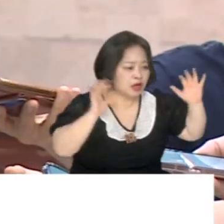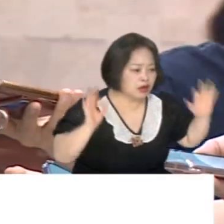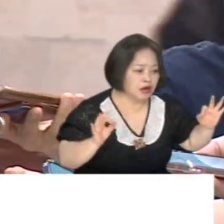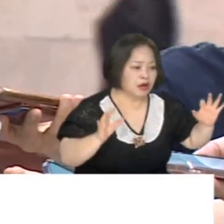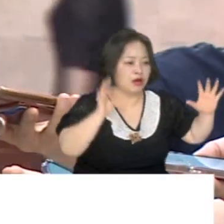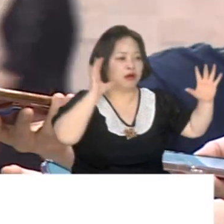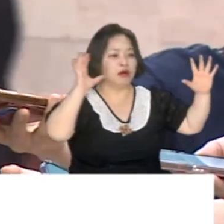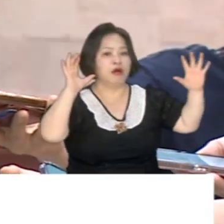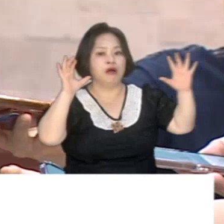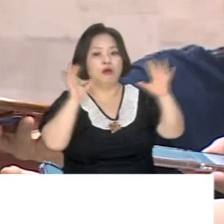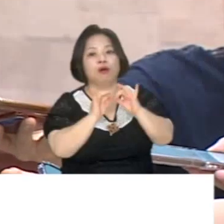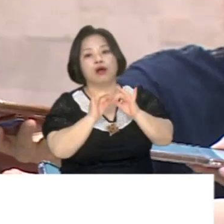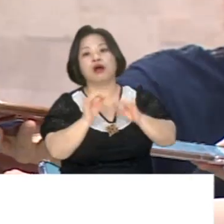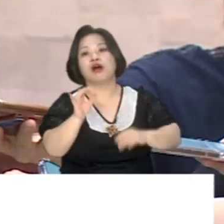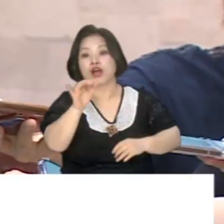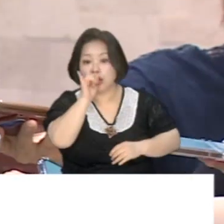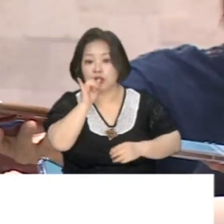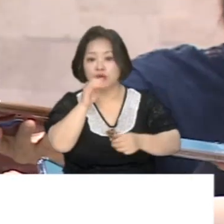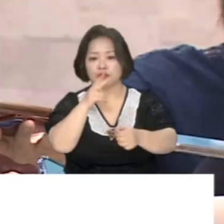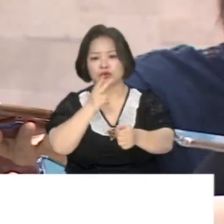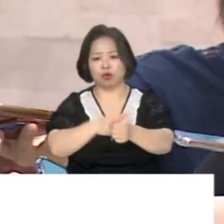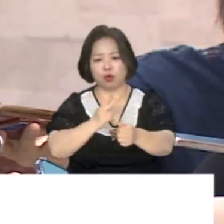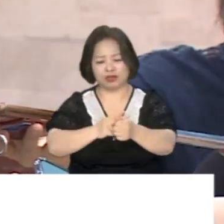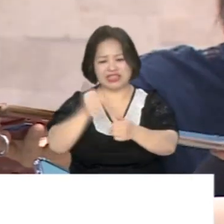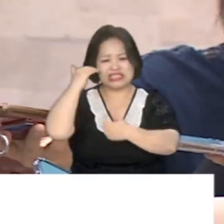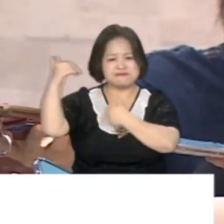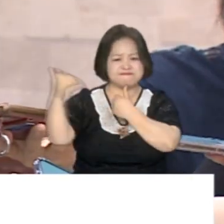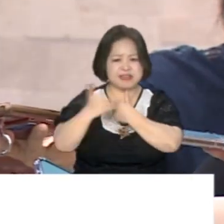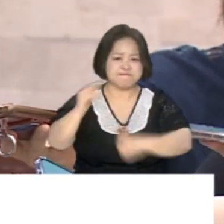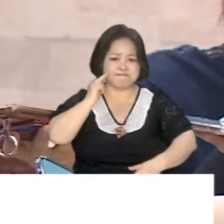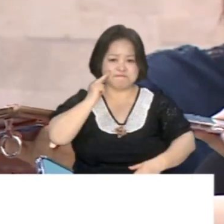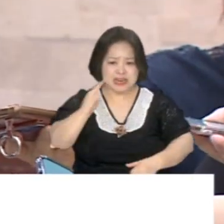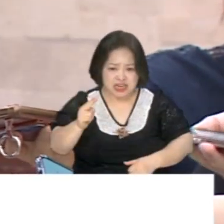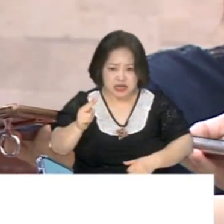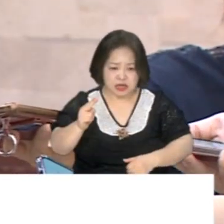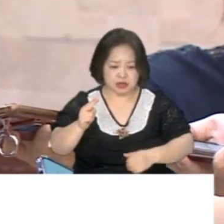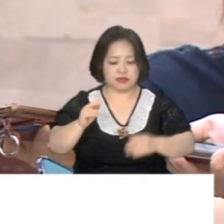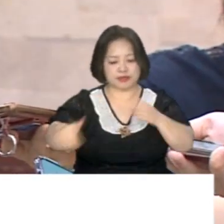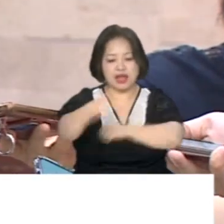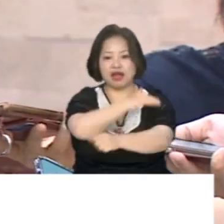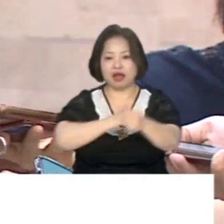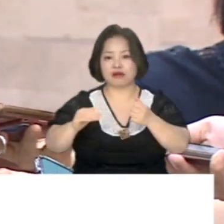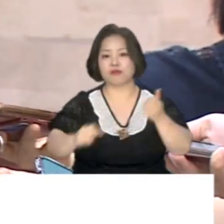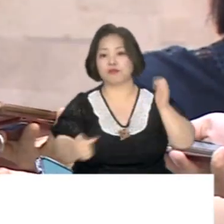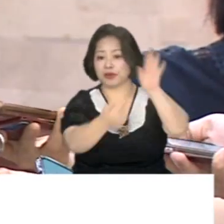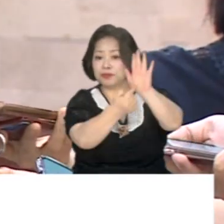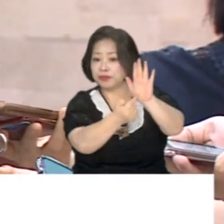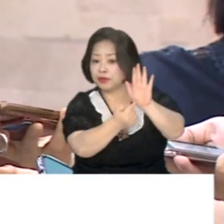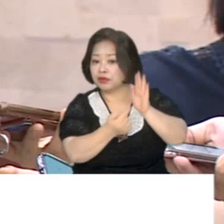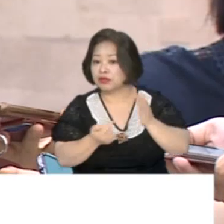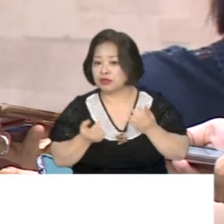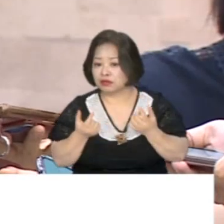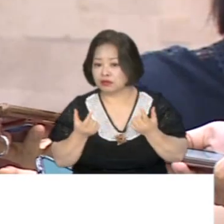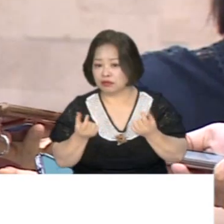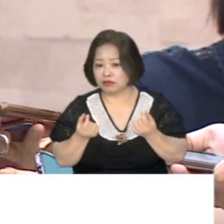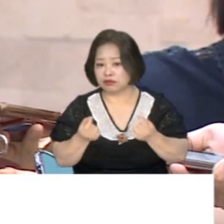그 교권 그 추락에 문제를 여실히 보여주는 그런 상징적인